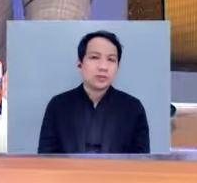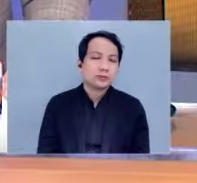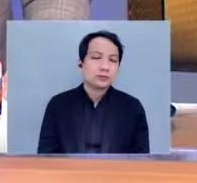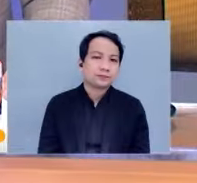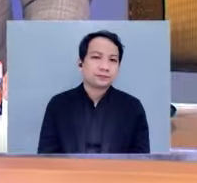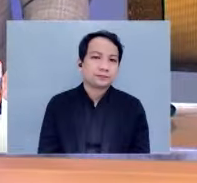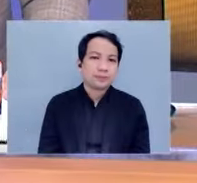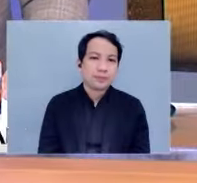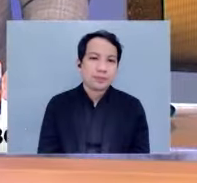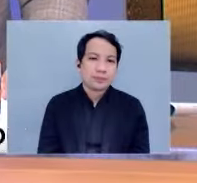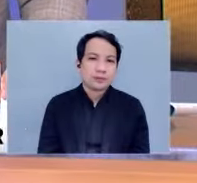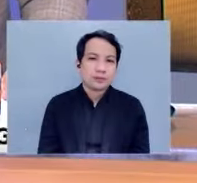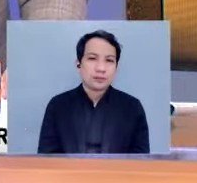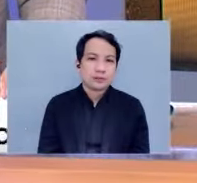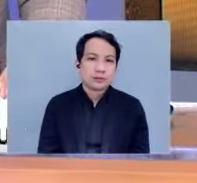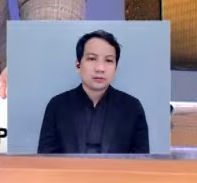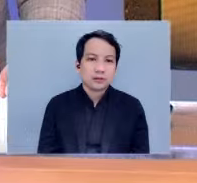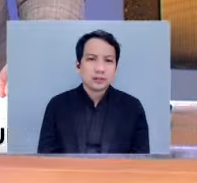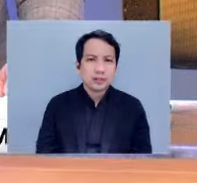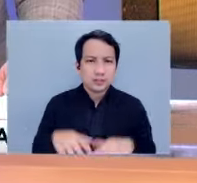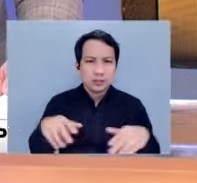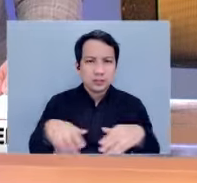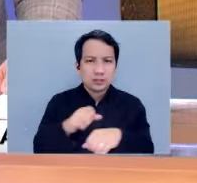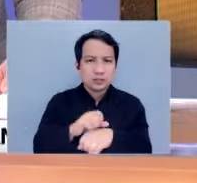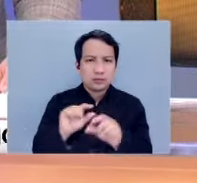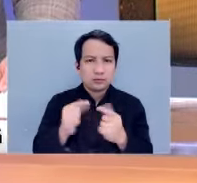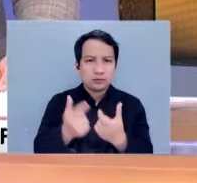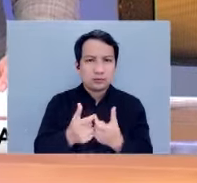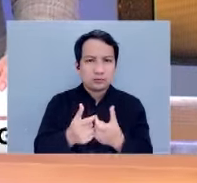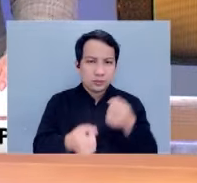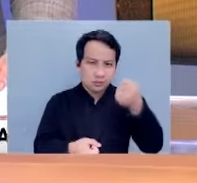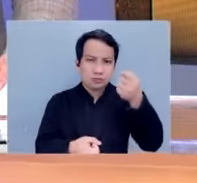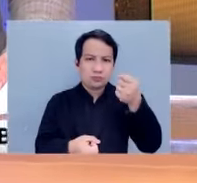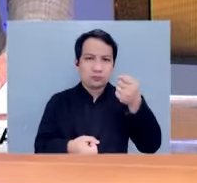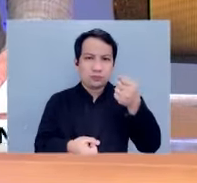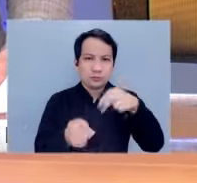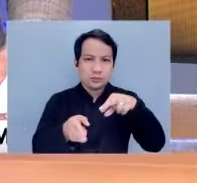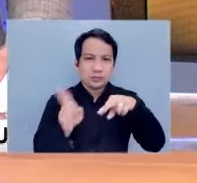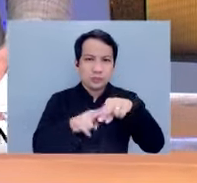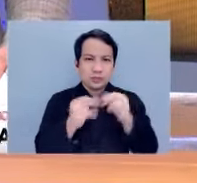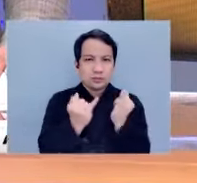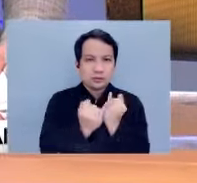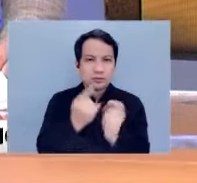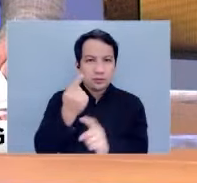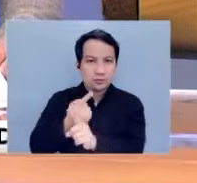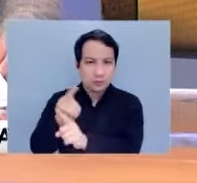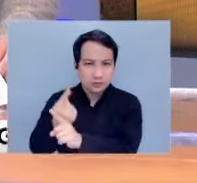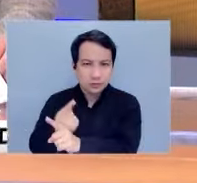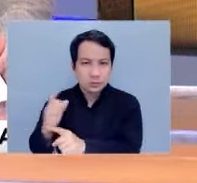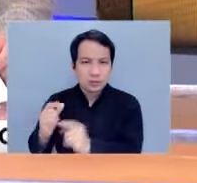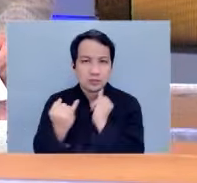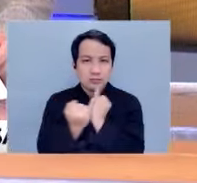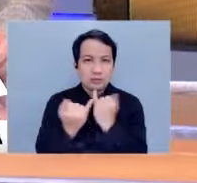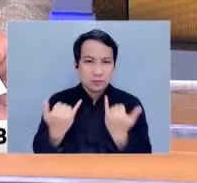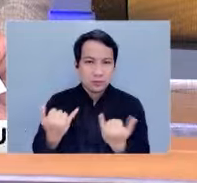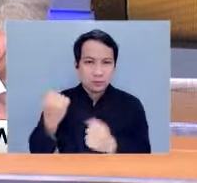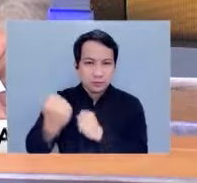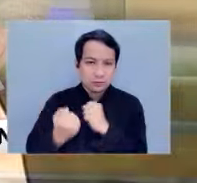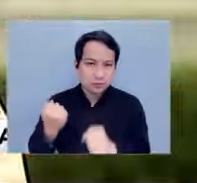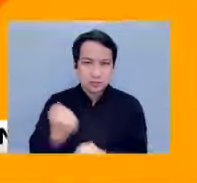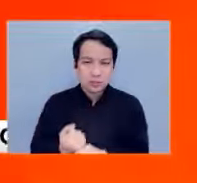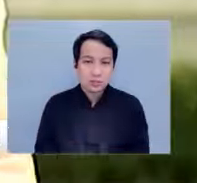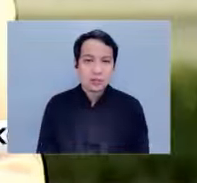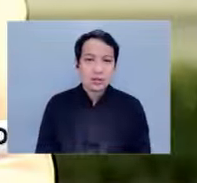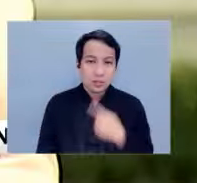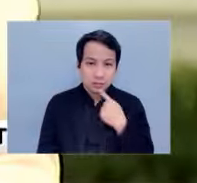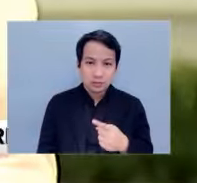Umaapela ang isang labor group na suspendihin muna ang nakatakdang dagdag singil sa buwan ng kontribusyon sa PhilHealth ngayong taon. Ayon sa